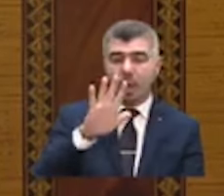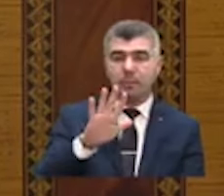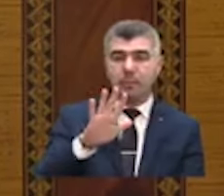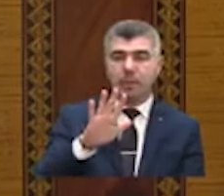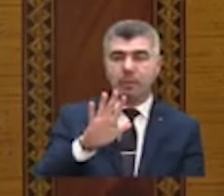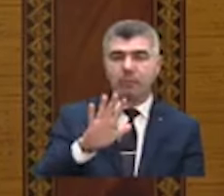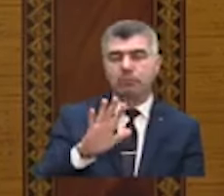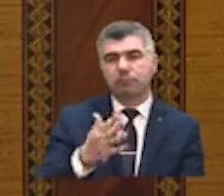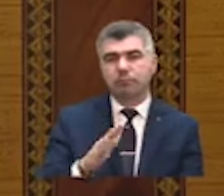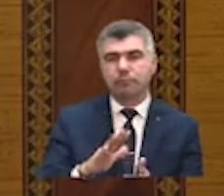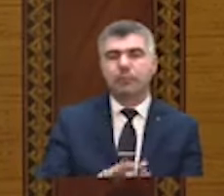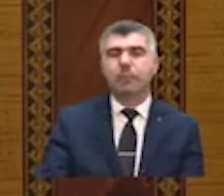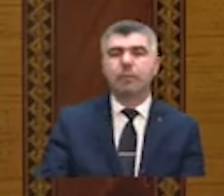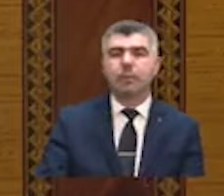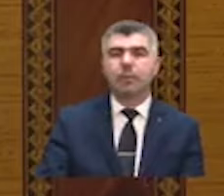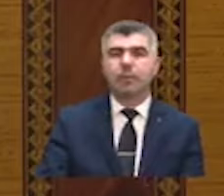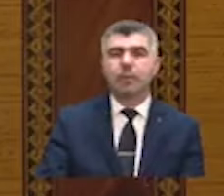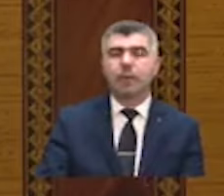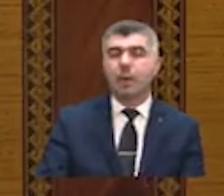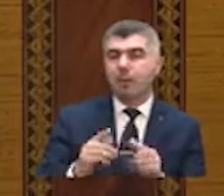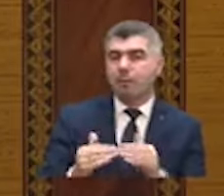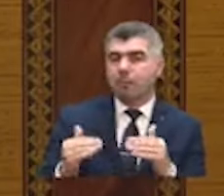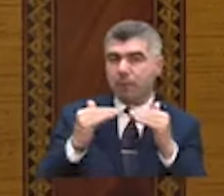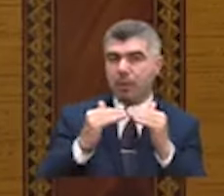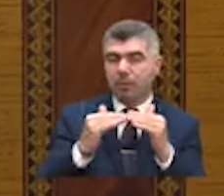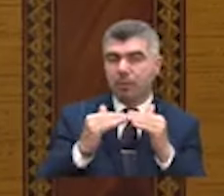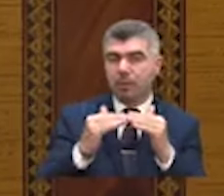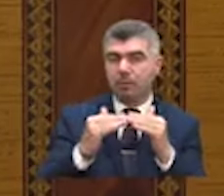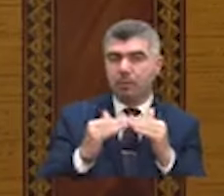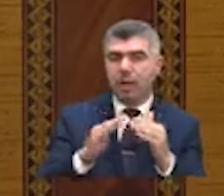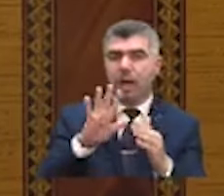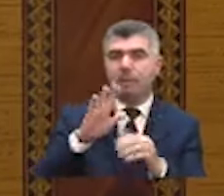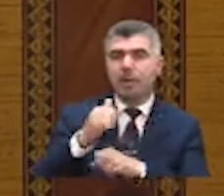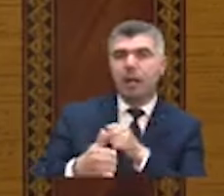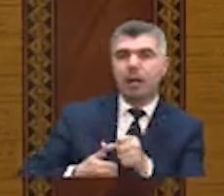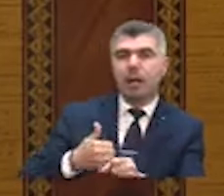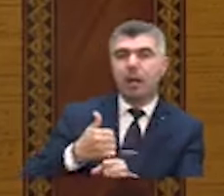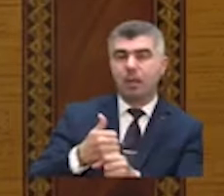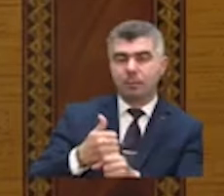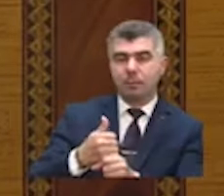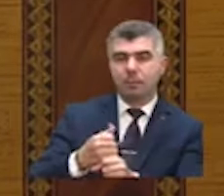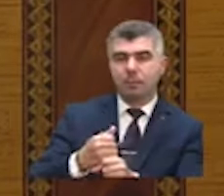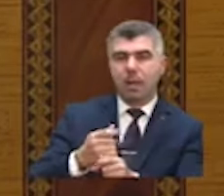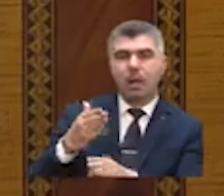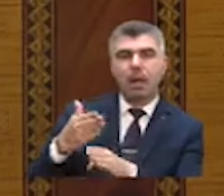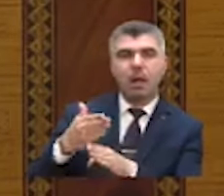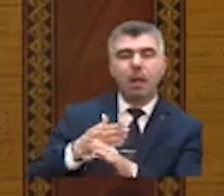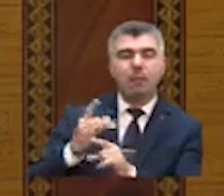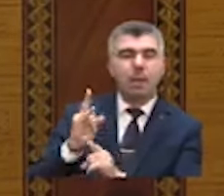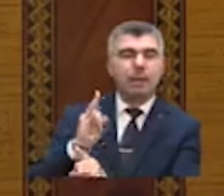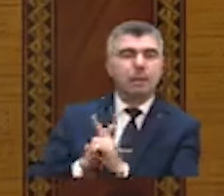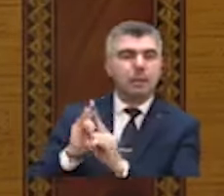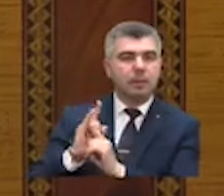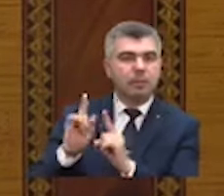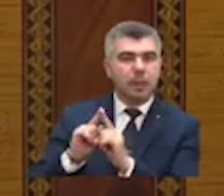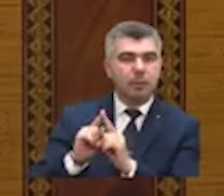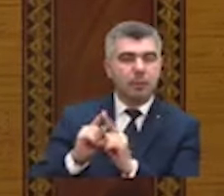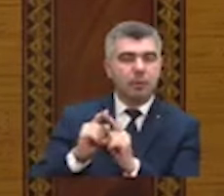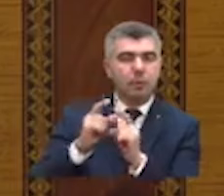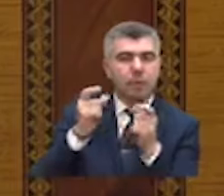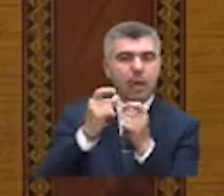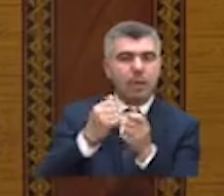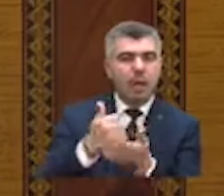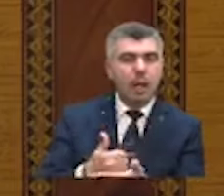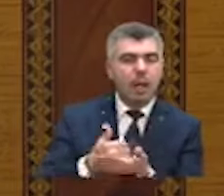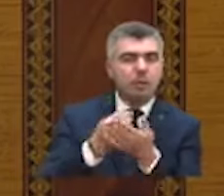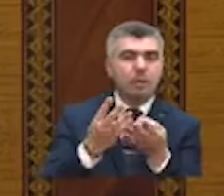خ قارناه مع خمس سنوات الماضيه اللي كانت ديال الاستثمارات في الاطار اللجنه